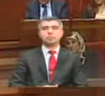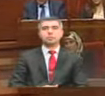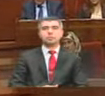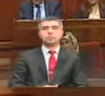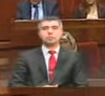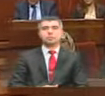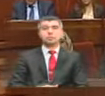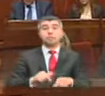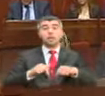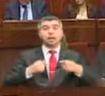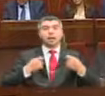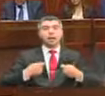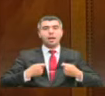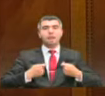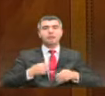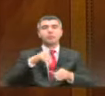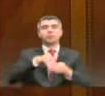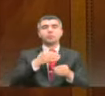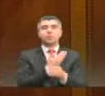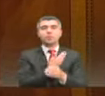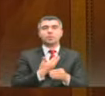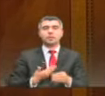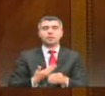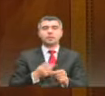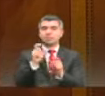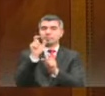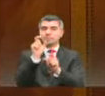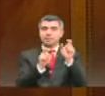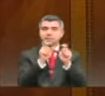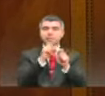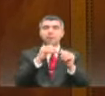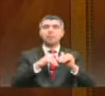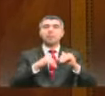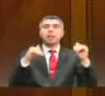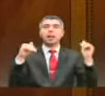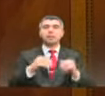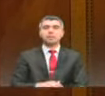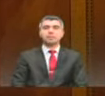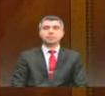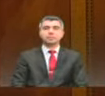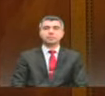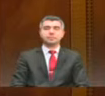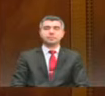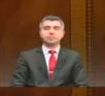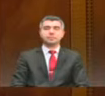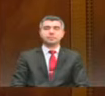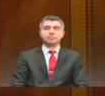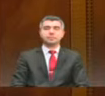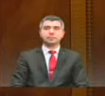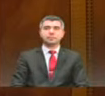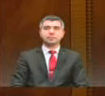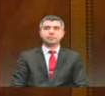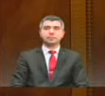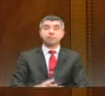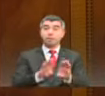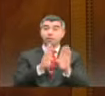السيد رئيس مجلس المستشارين المحترم، حضرات السيدات والسادة النواب والمستشارين المحترمين،